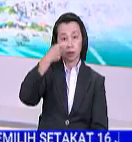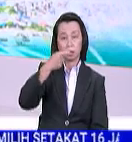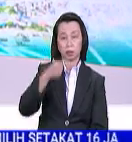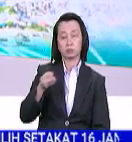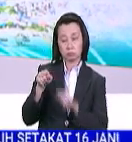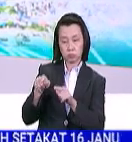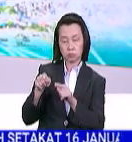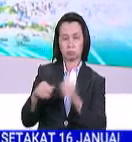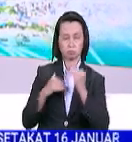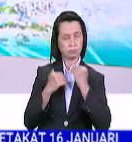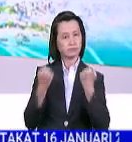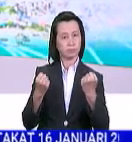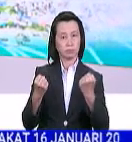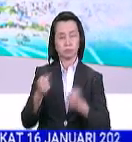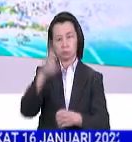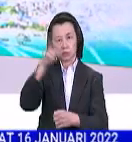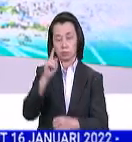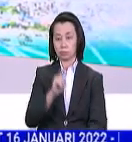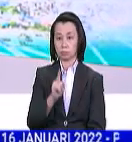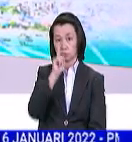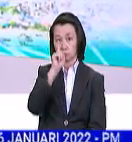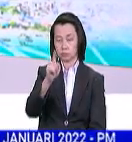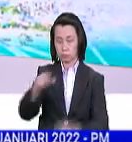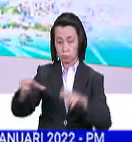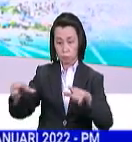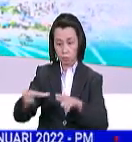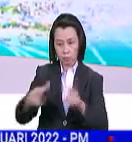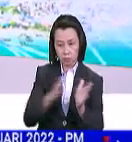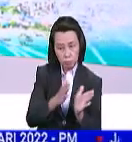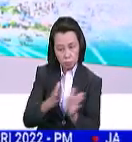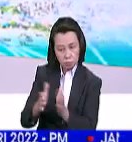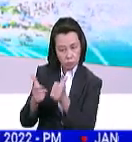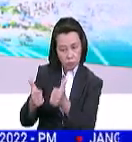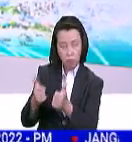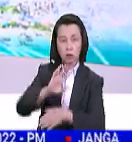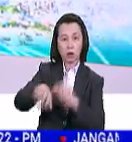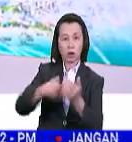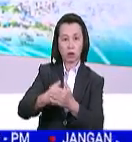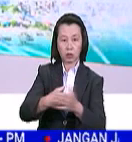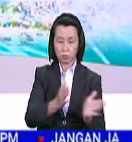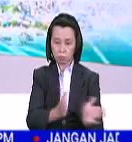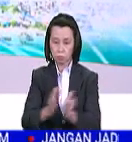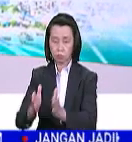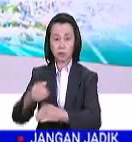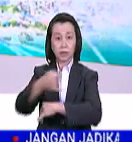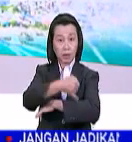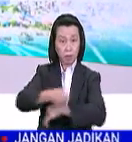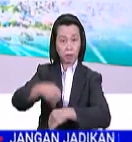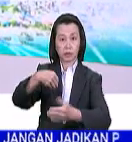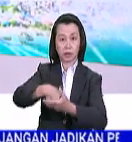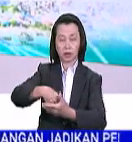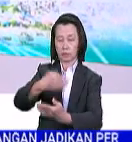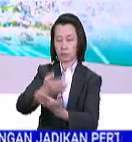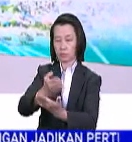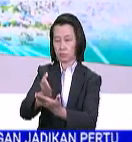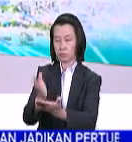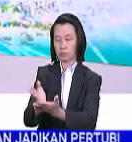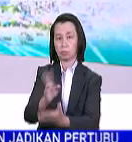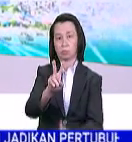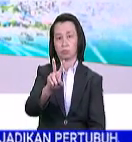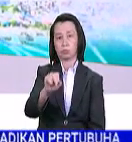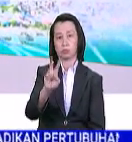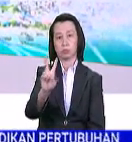you adalah tekad kerajaan untuk memastikan pelaksanaan teratur bagi kesemua strategi digariskan dalam pajak